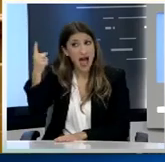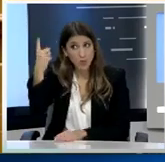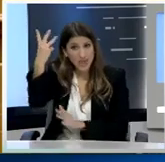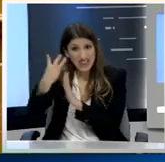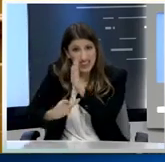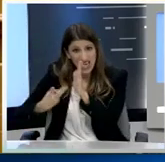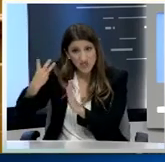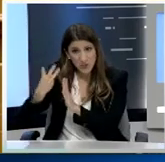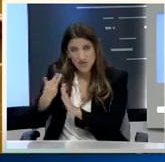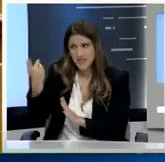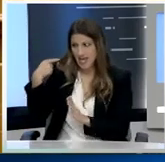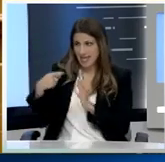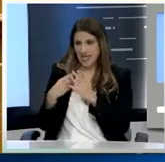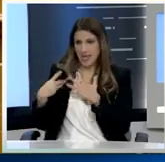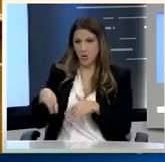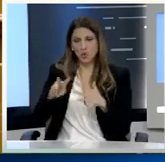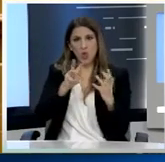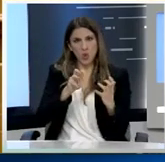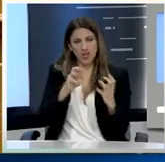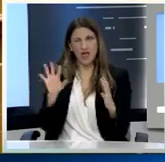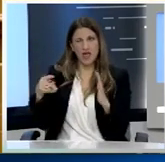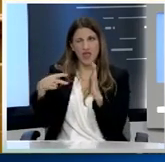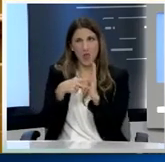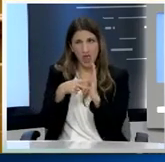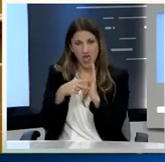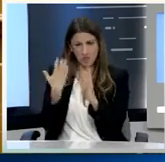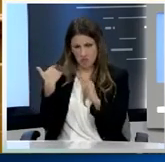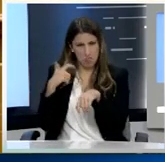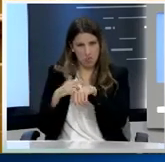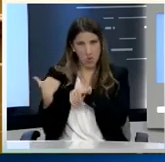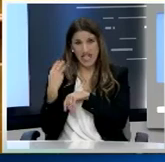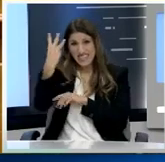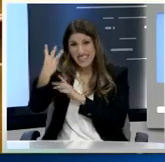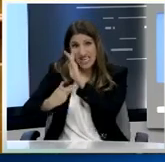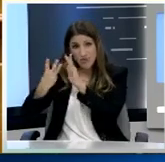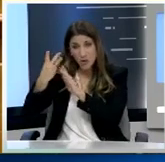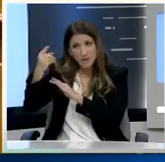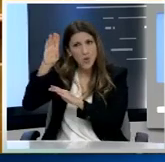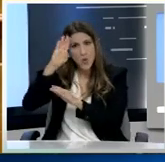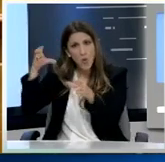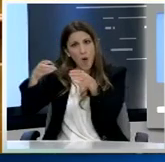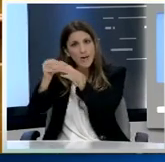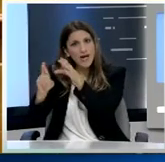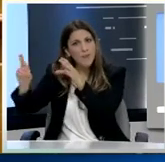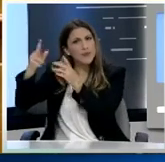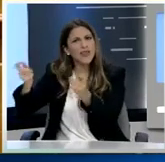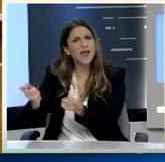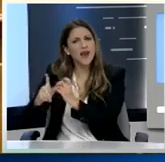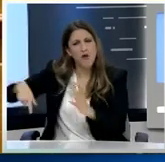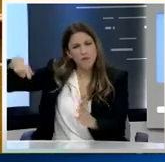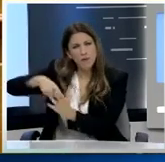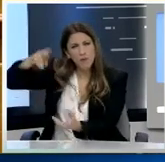φορές τη δεκαετία του 80, τη δεκαετία του 2000 και τώρα ακολουθεί την πολιτική αυτή για να αφήσει πίσω